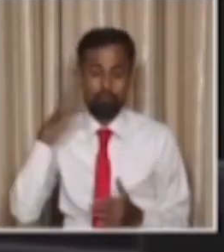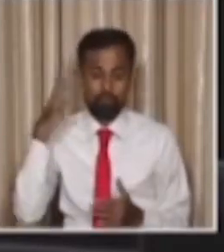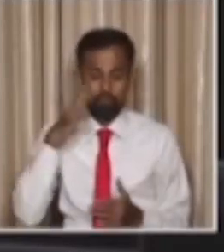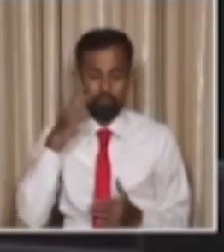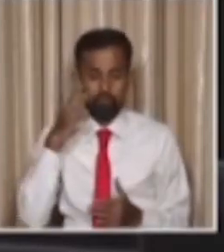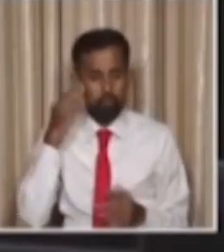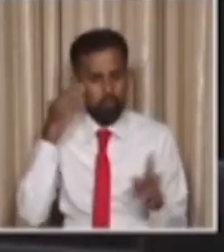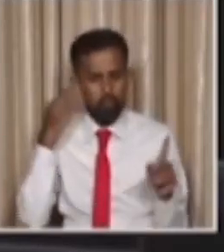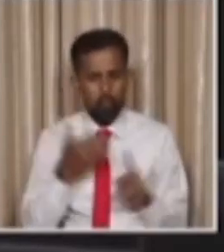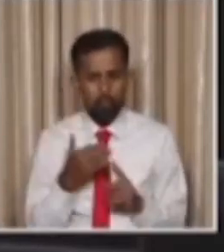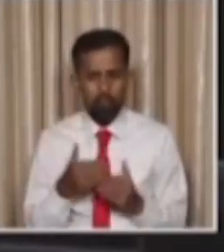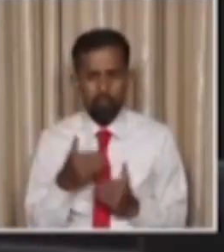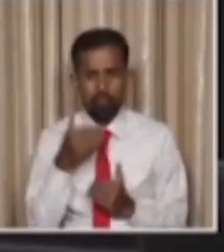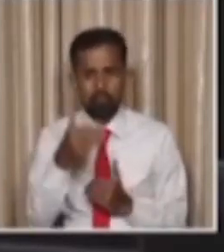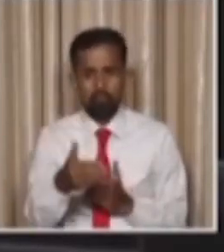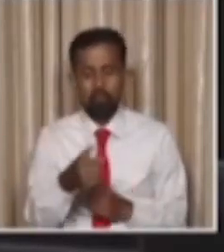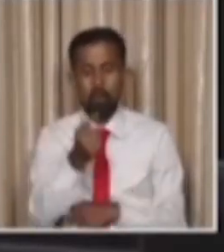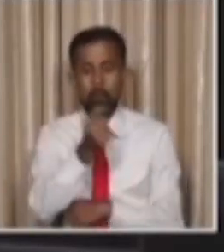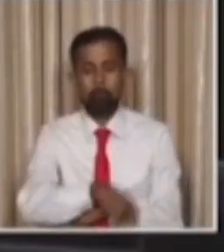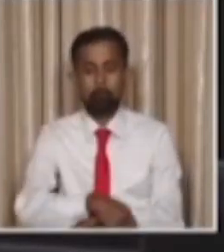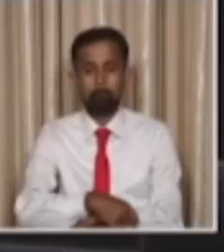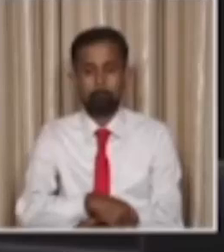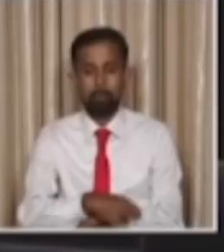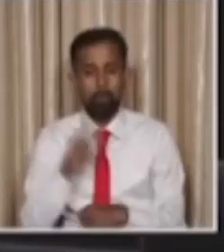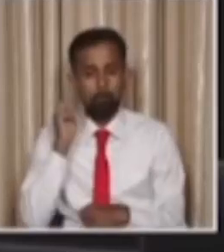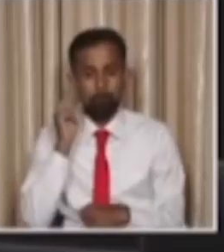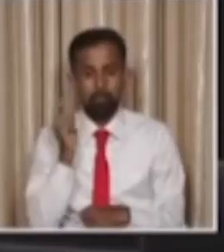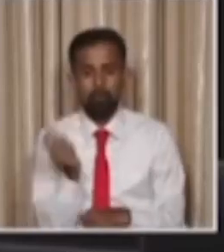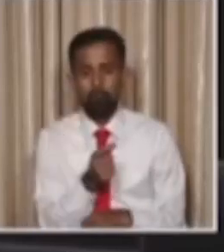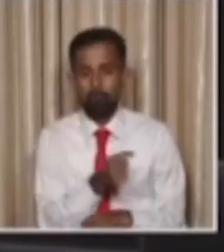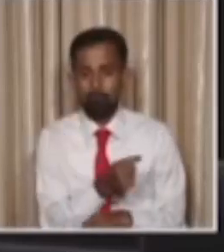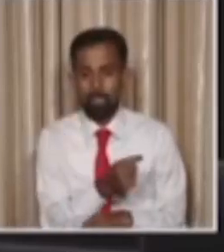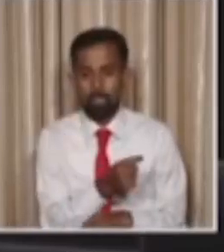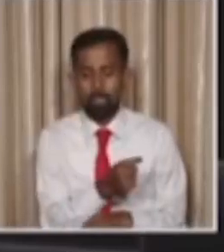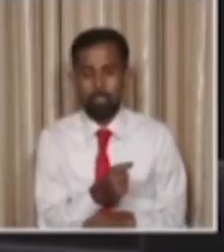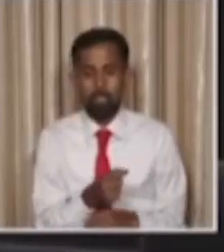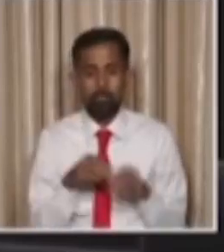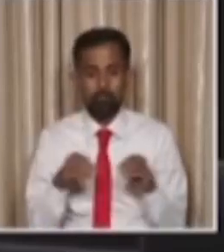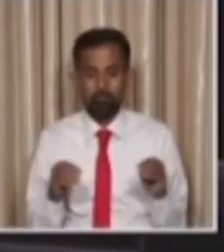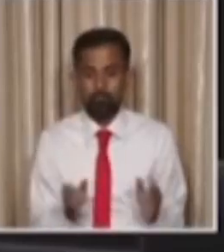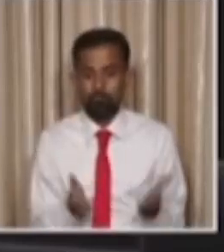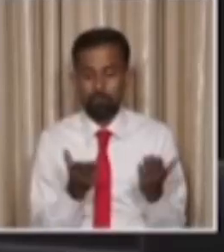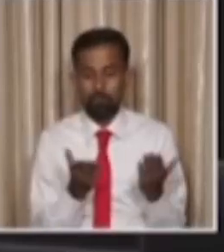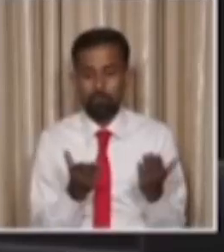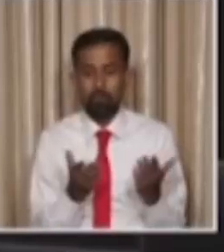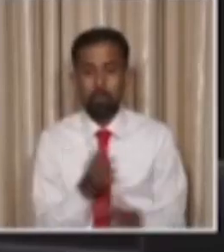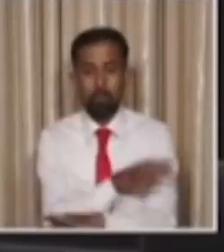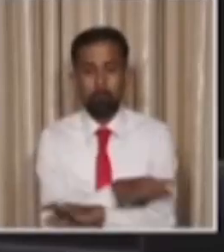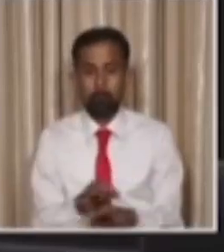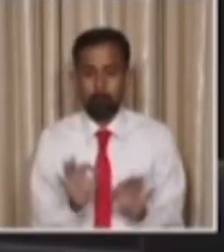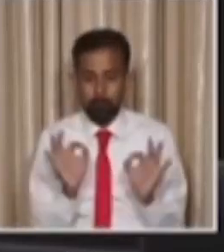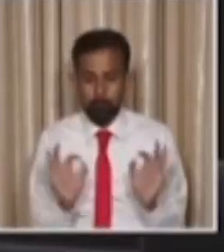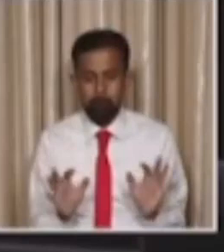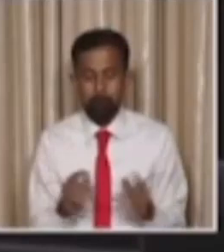හා සම්බන්ධ ඉදිරියට ගන්න ඕන ක්‍රියාමාර්ග විශේෂයෙන් බිත්තර වී වගා කරන්න ලබා දීම ආදී වශයෙන් සැලසුම් සහගත